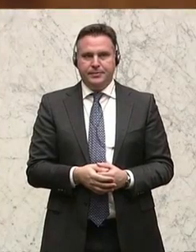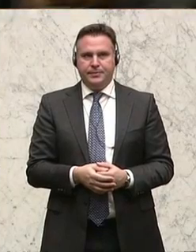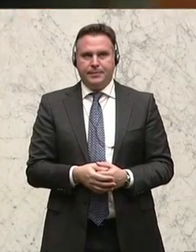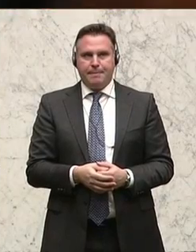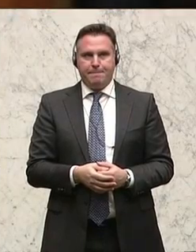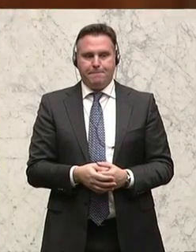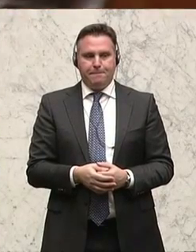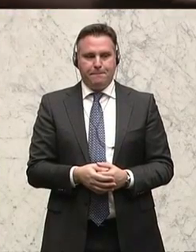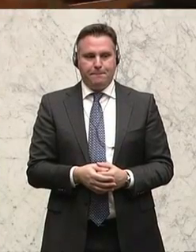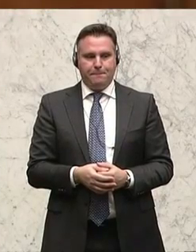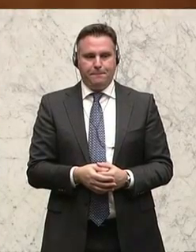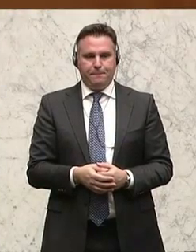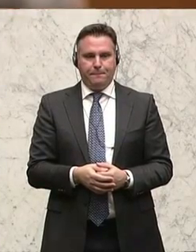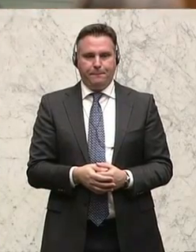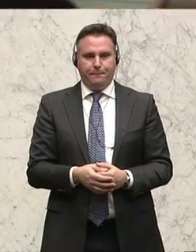Schwarz-weiß.